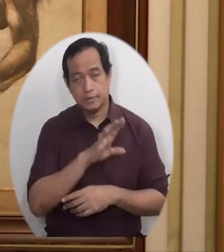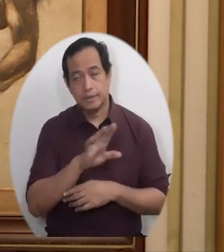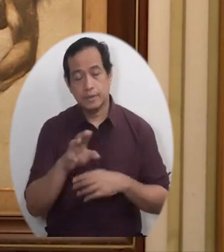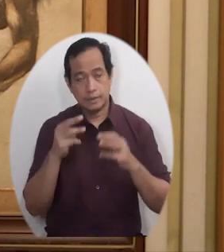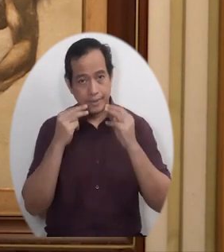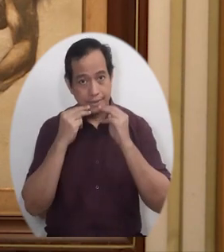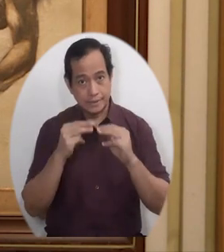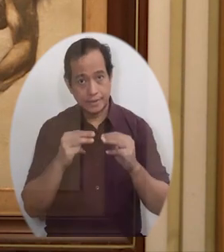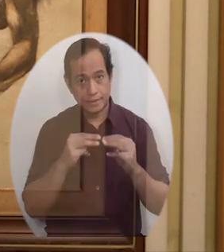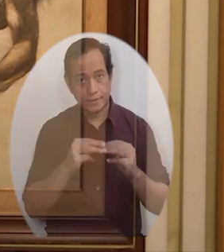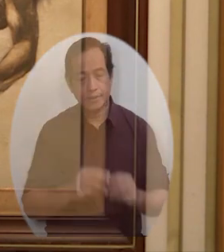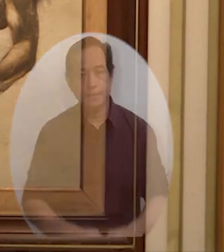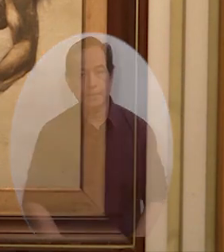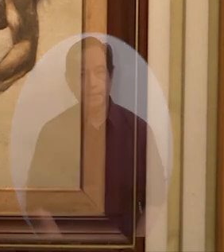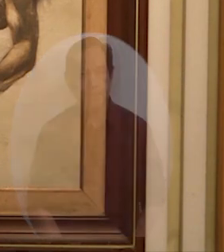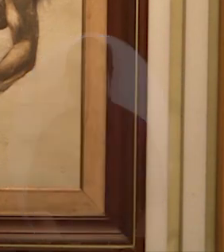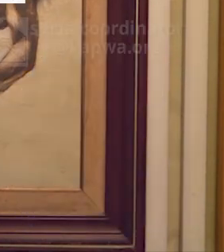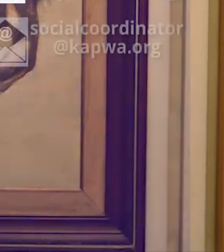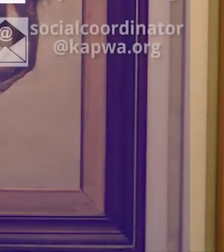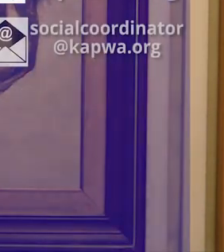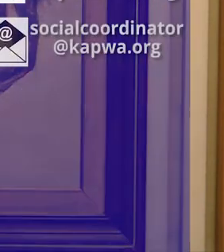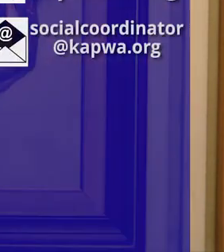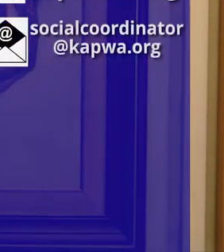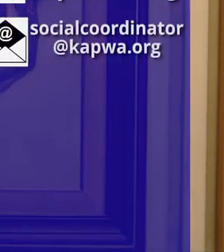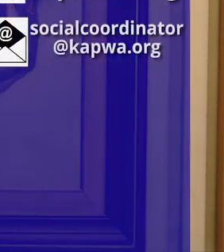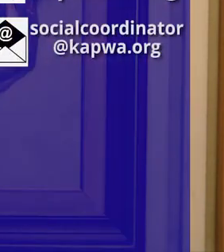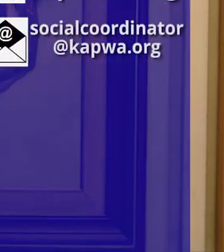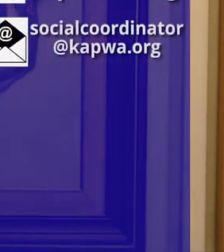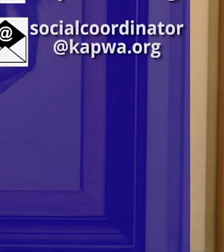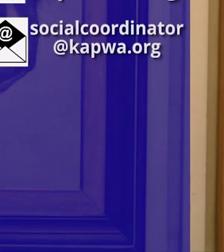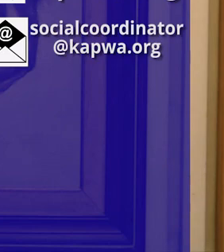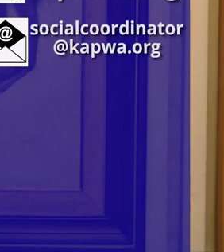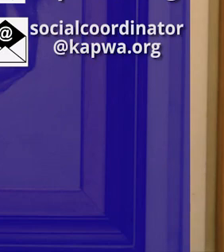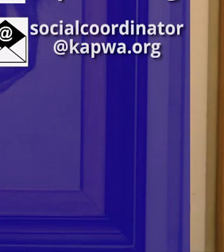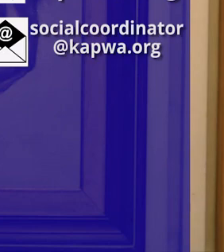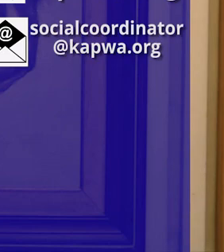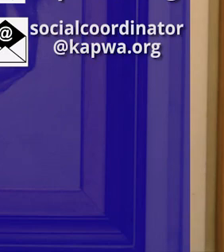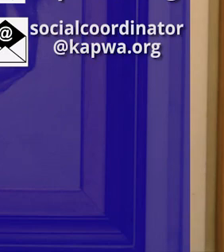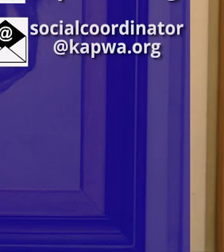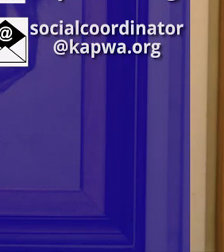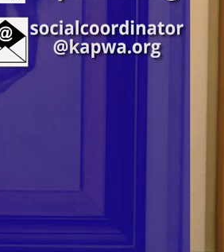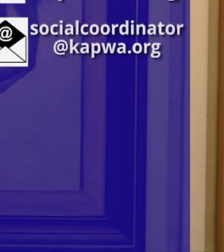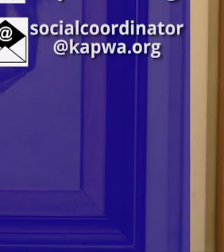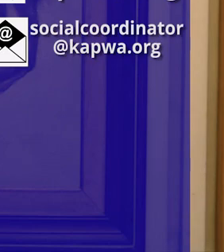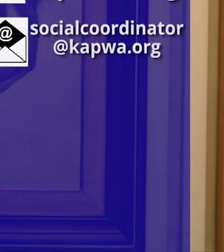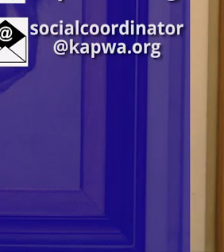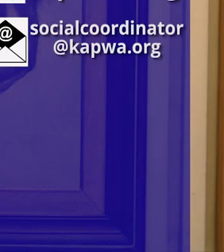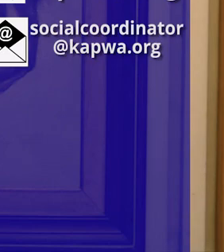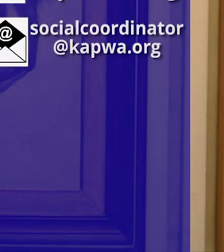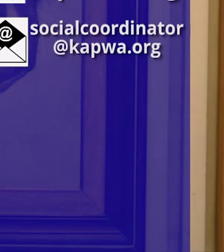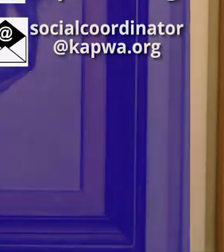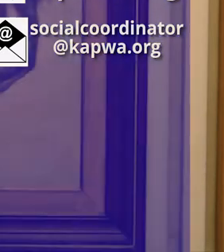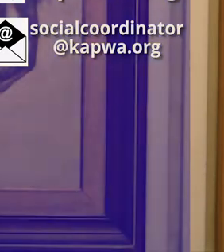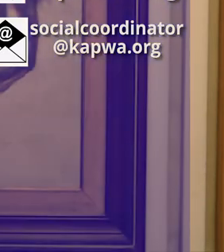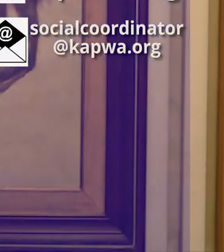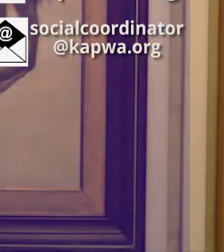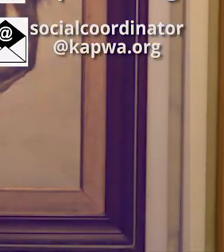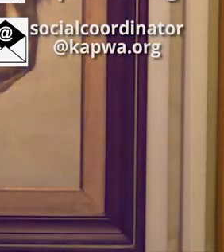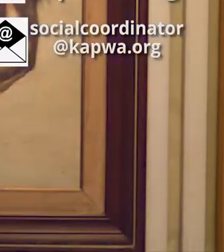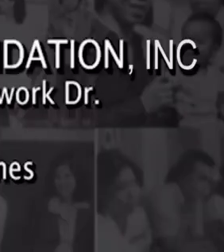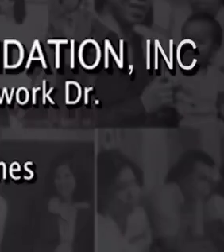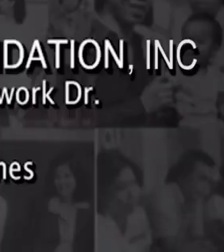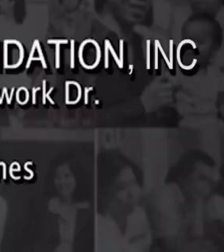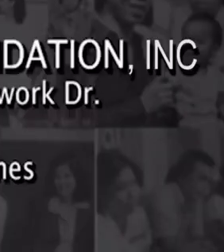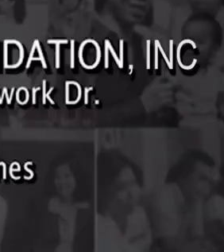bumuti ang kanilang kalagayan. Kami po ay makikita sa social media, meron kaming email address para sa inyong mga